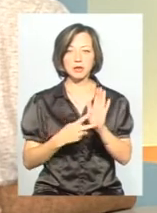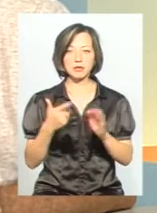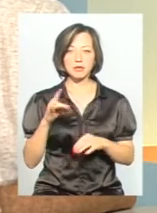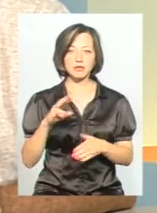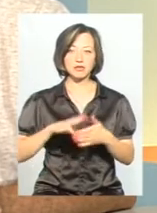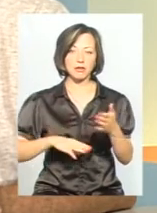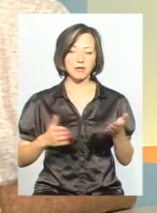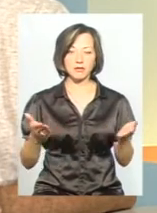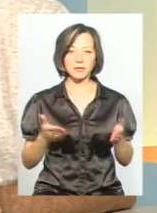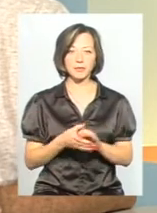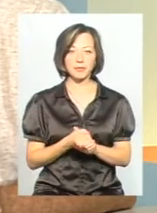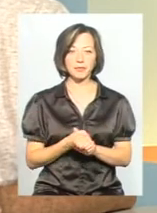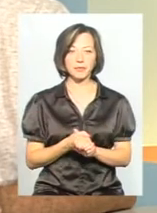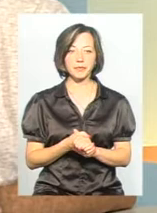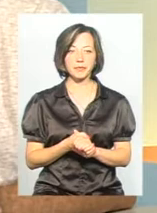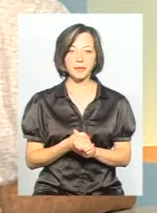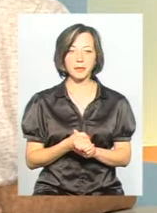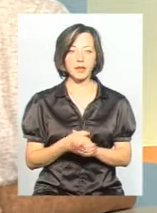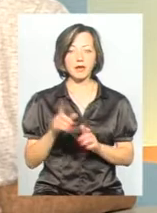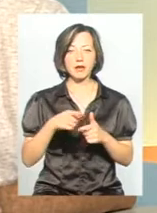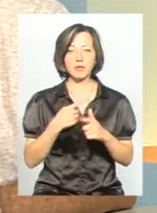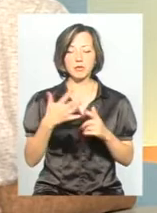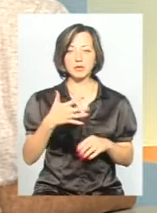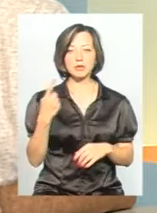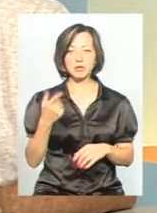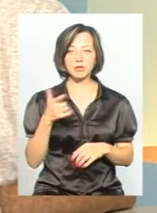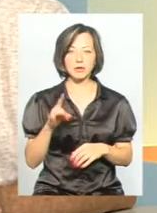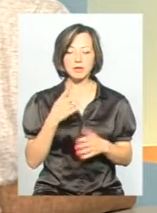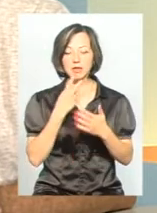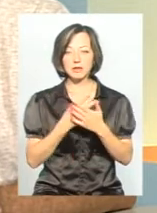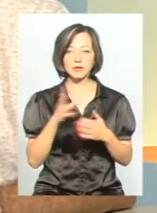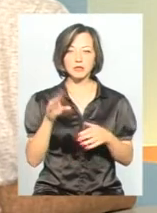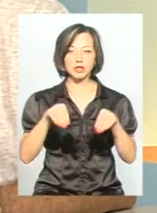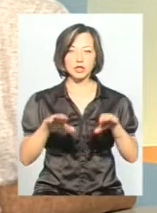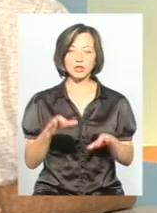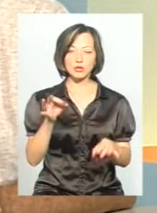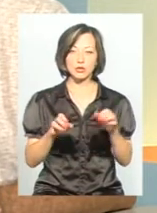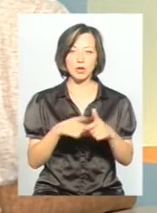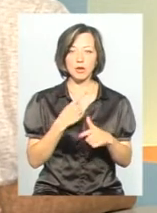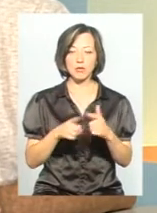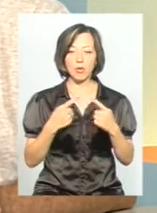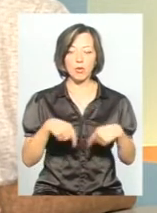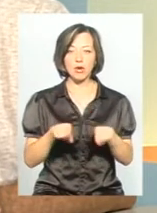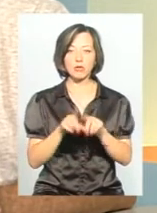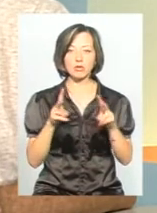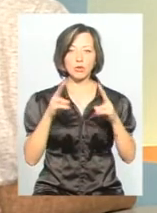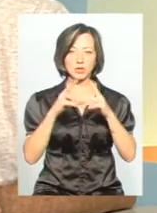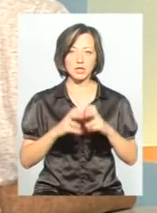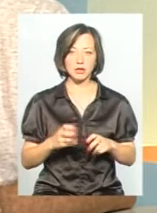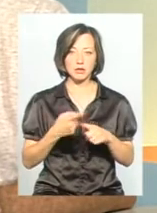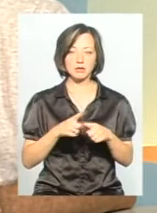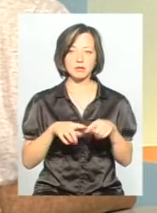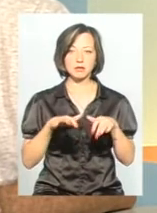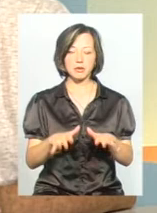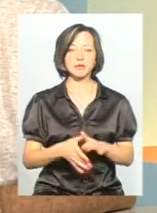штрафу також можуть застосувати, або 51 гривні. Ну там, дивлячись все від рішення або суду, або того органу, хто буде розглядати на справу,